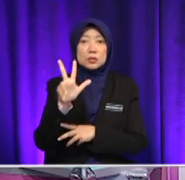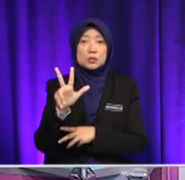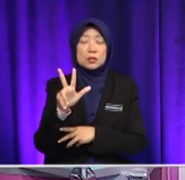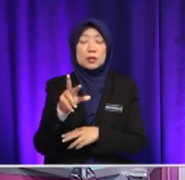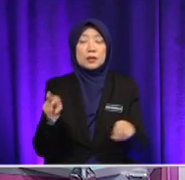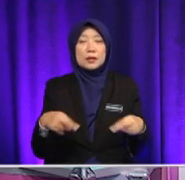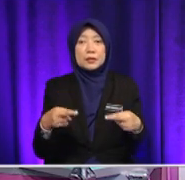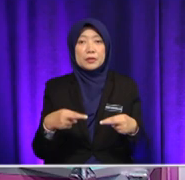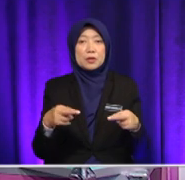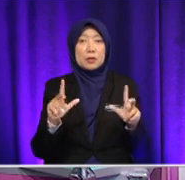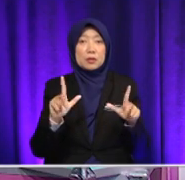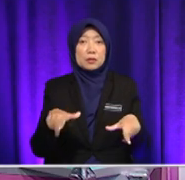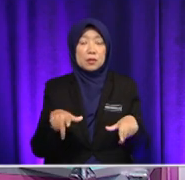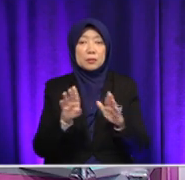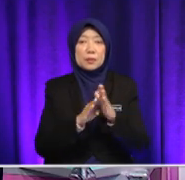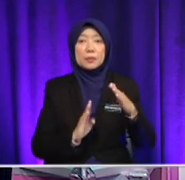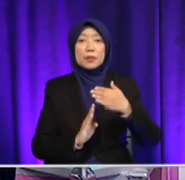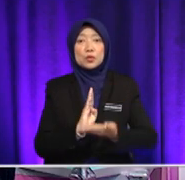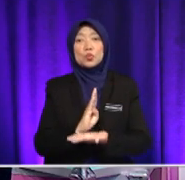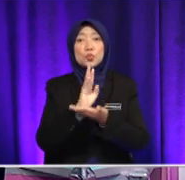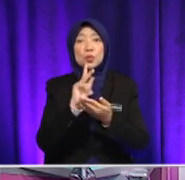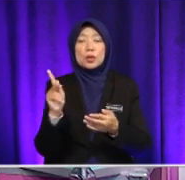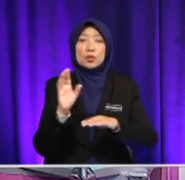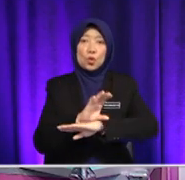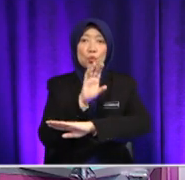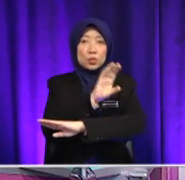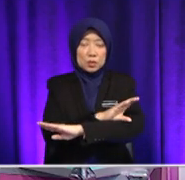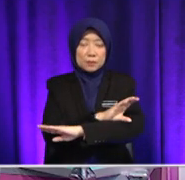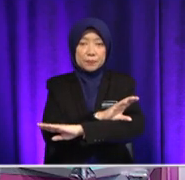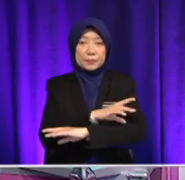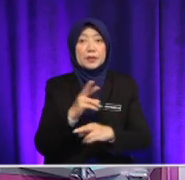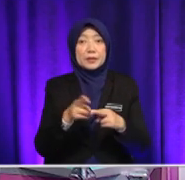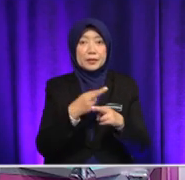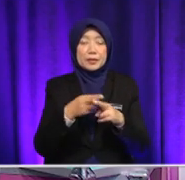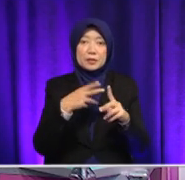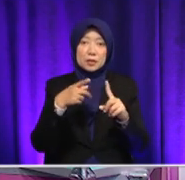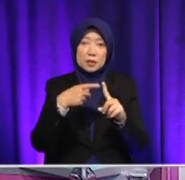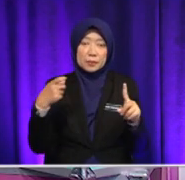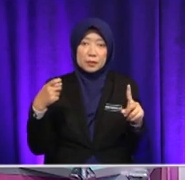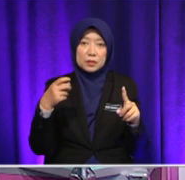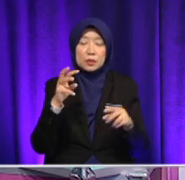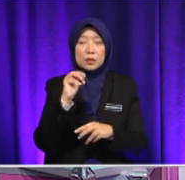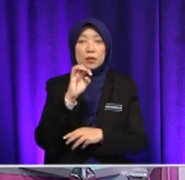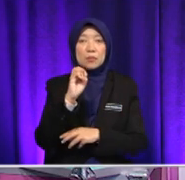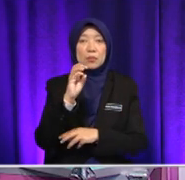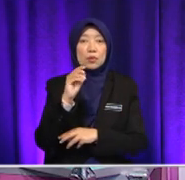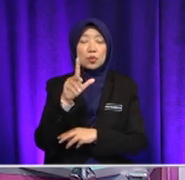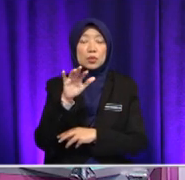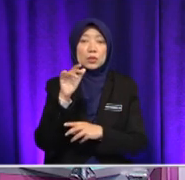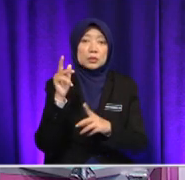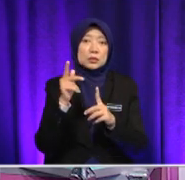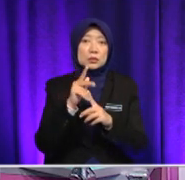beban tukang komputer Oke ini adalah ringkasan daripada modul yang ketiga